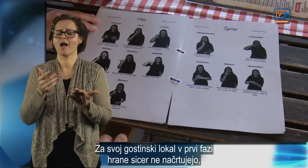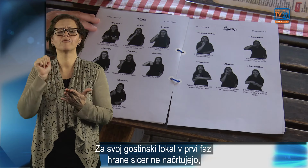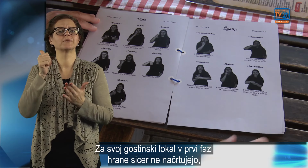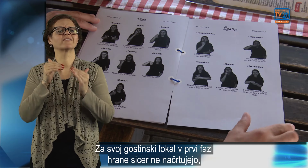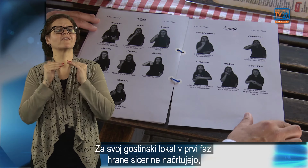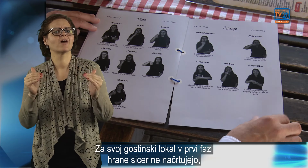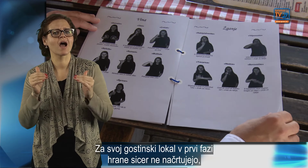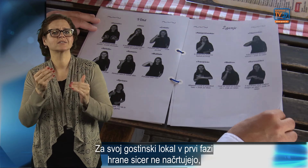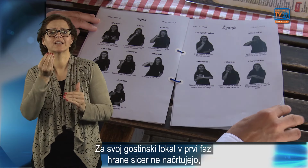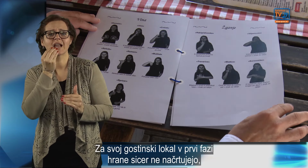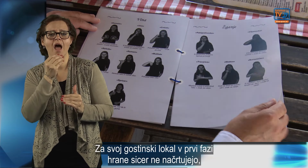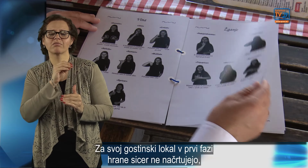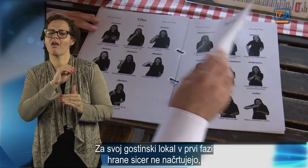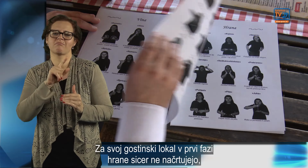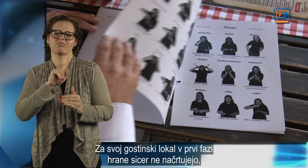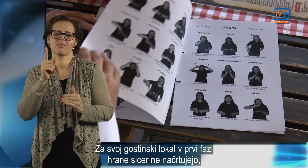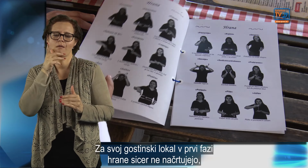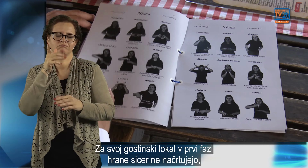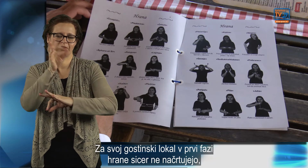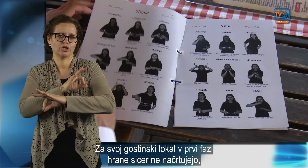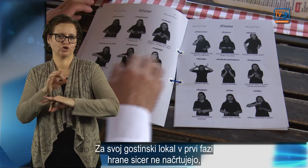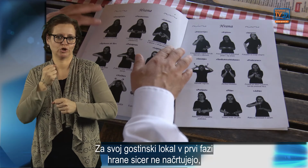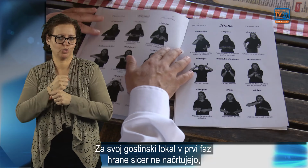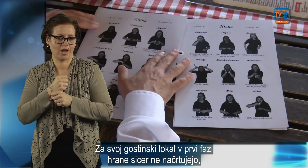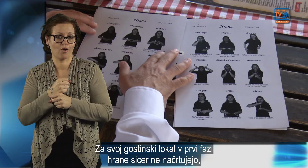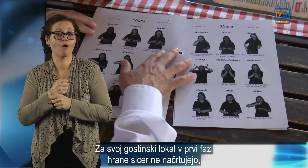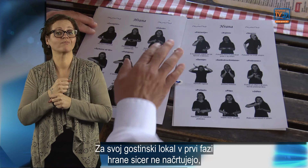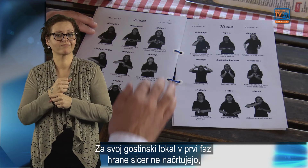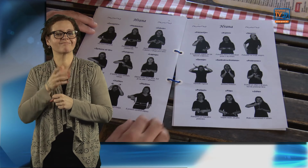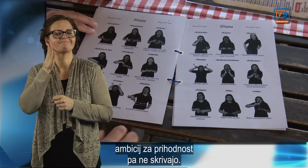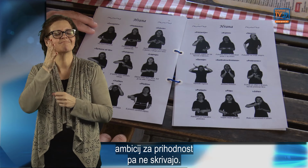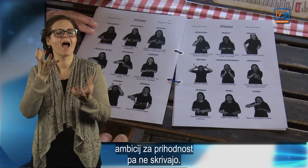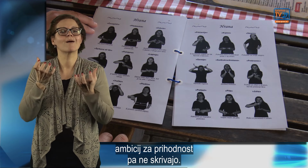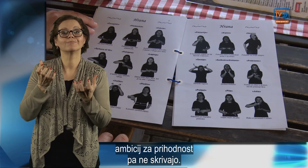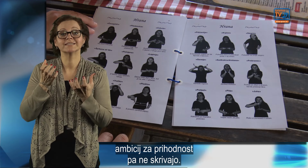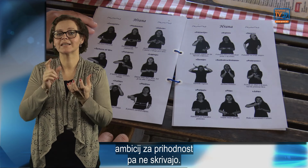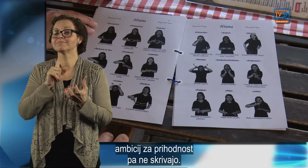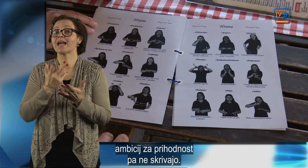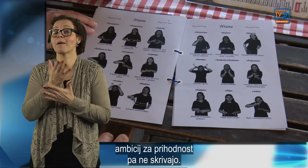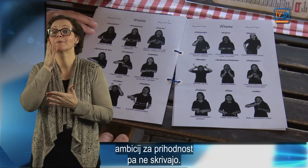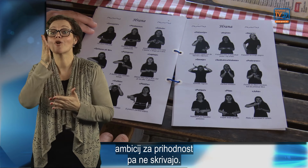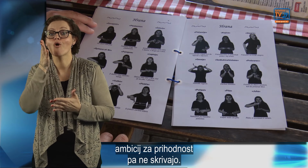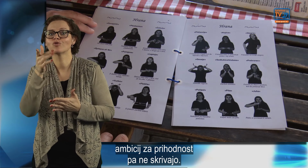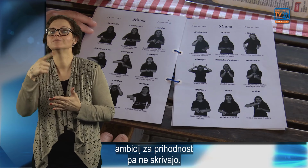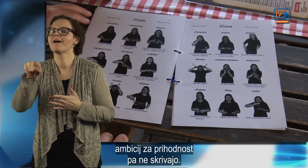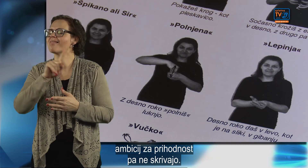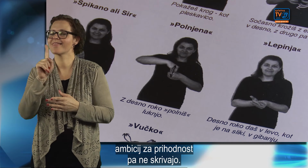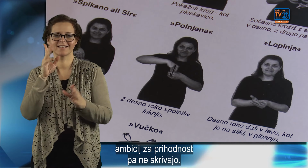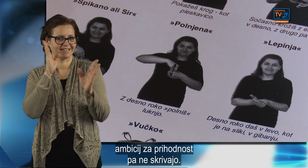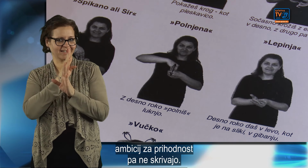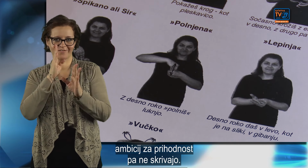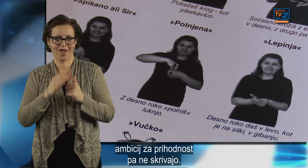lokal v prvi fazi hrane sicer ne načrtujejo, ambici za prihodnost pa ne skrivajo.